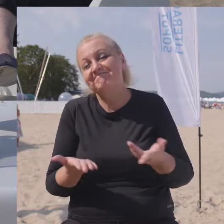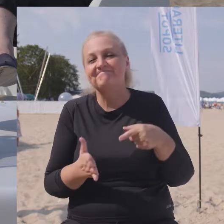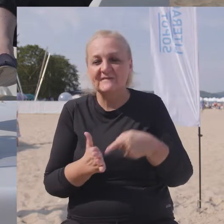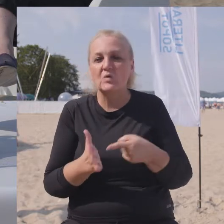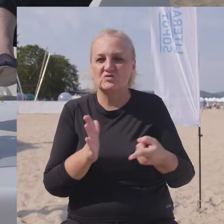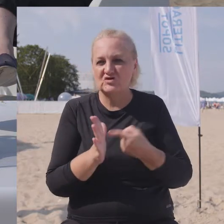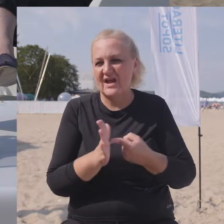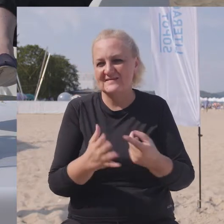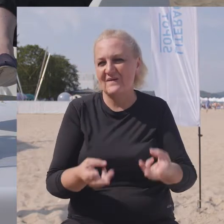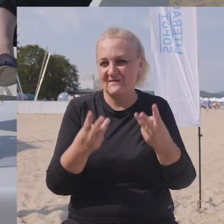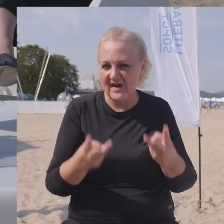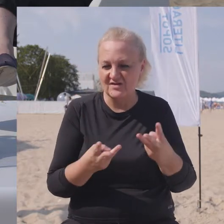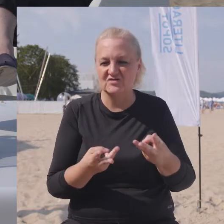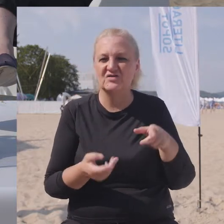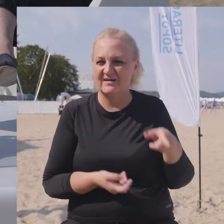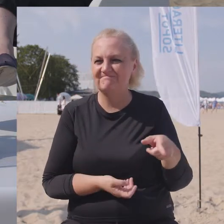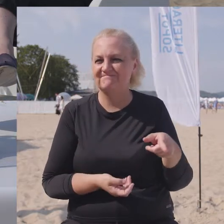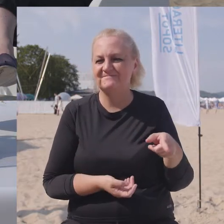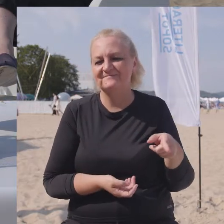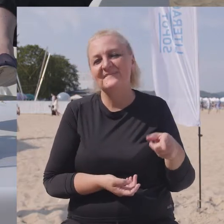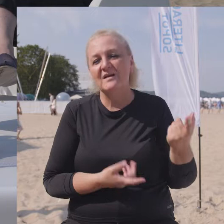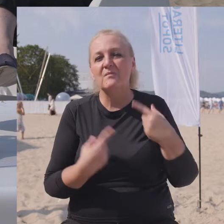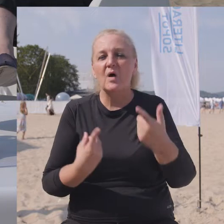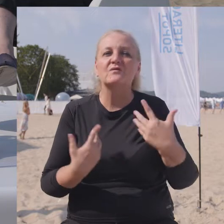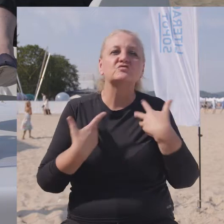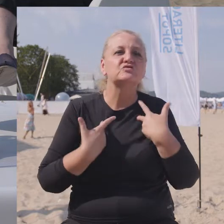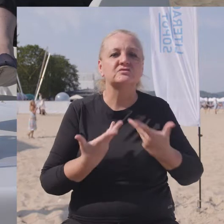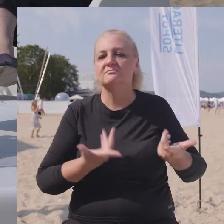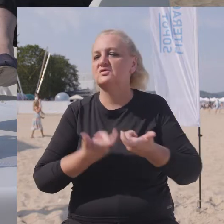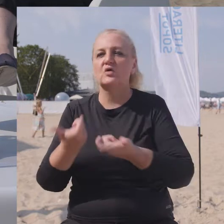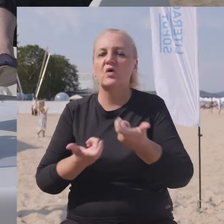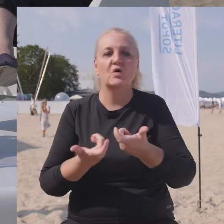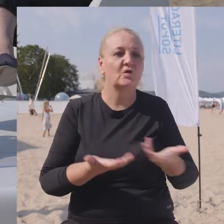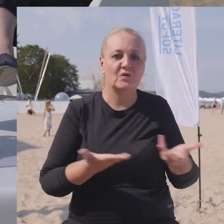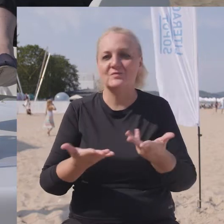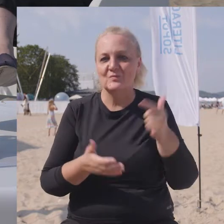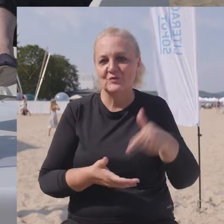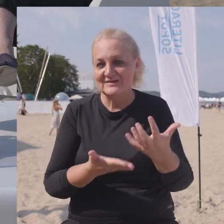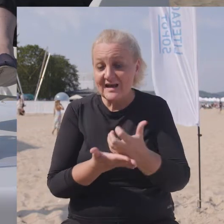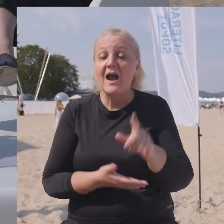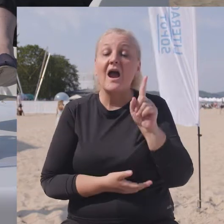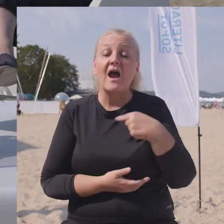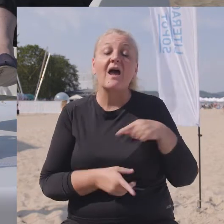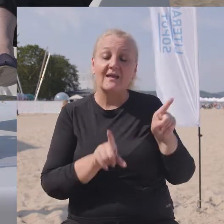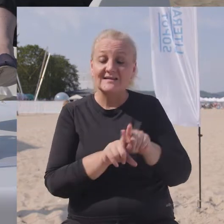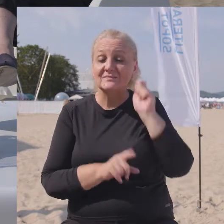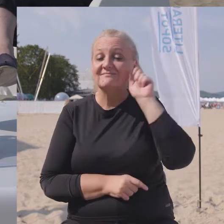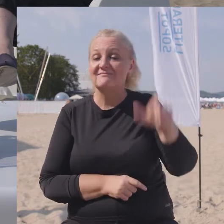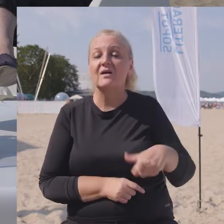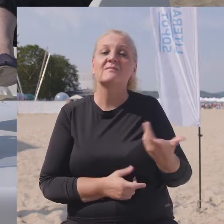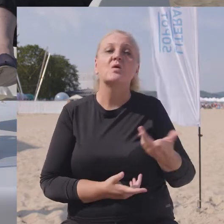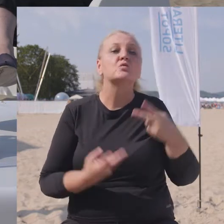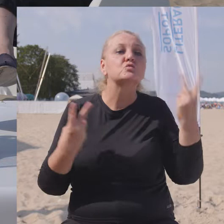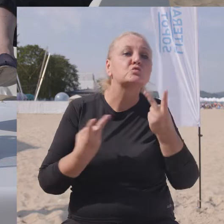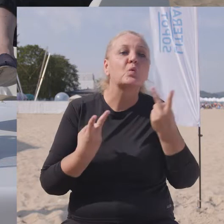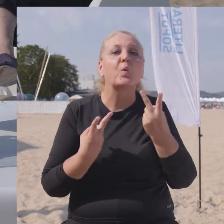często priorytetowa i ona dyktuje, co w życiu robimy. Oczywiście miota się też w poszukiwaniu jakiegoś